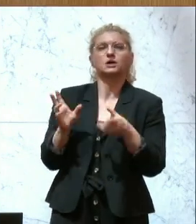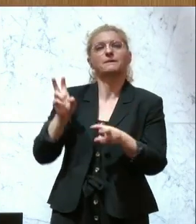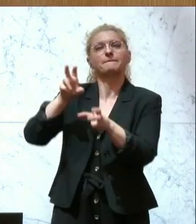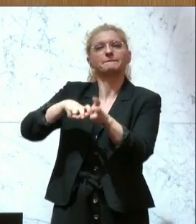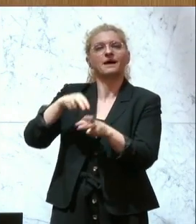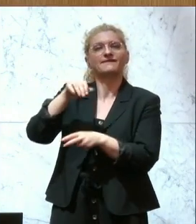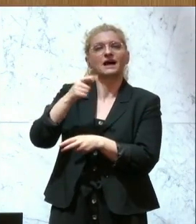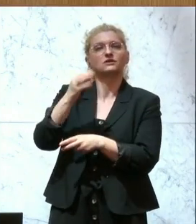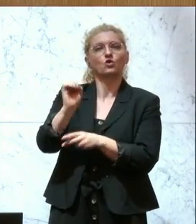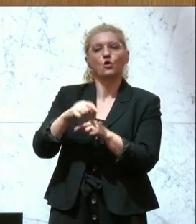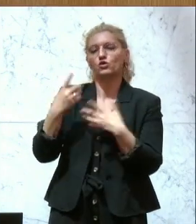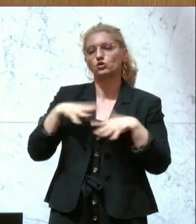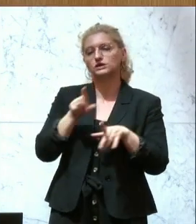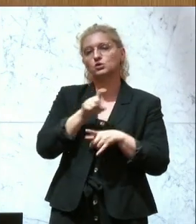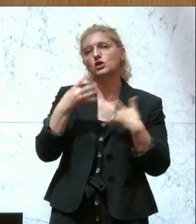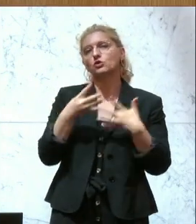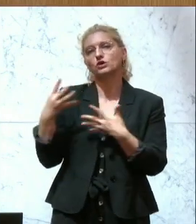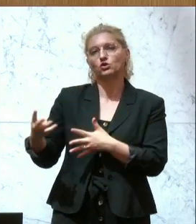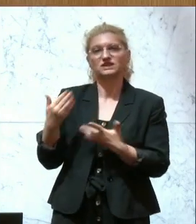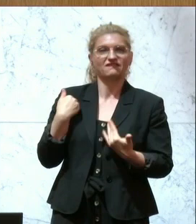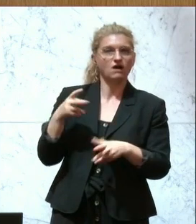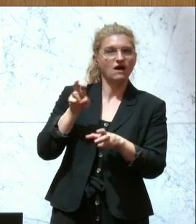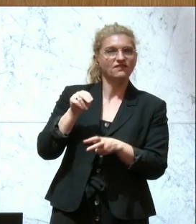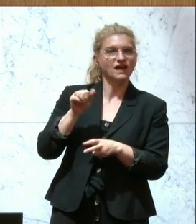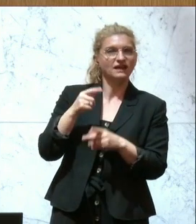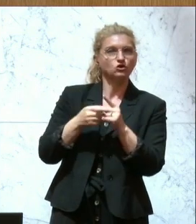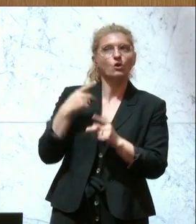und 1999 hat sich die NATO im Kosovo-Konflikt